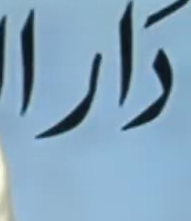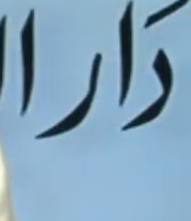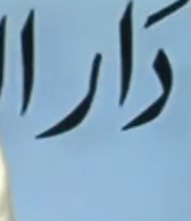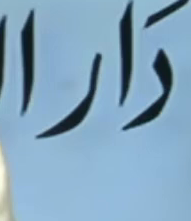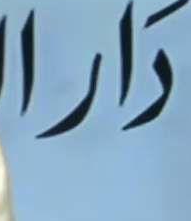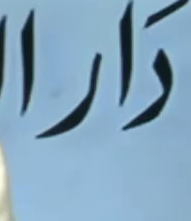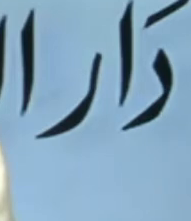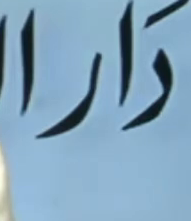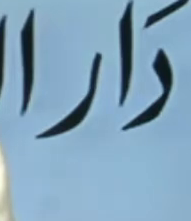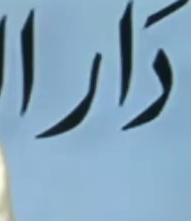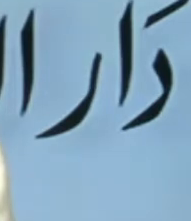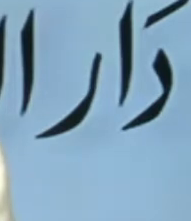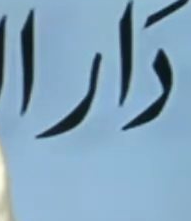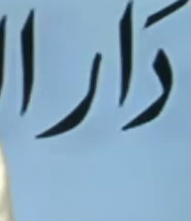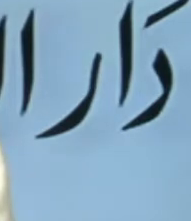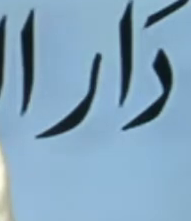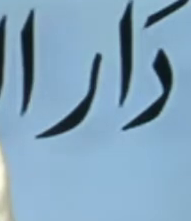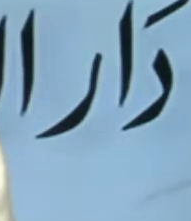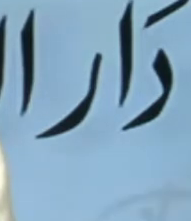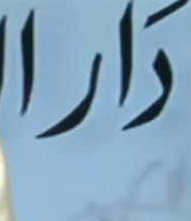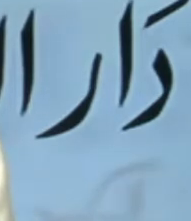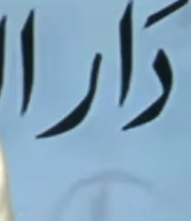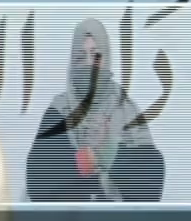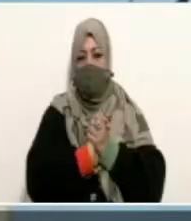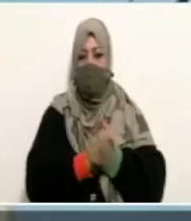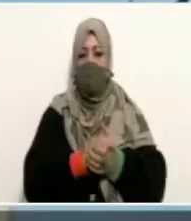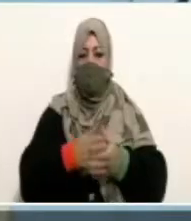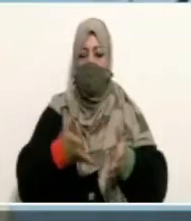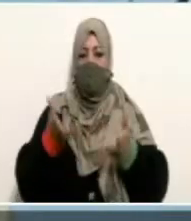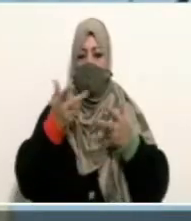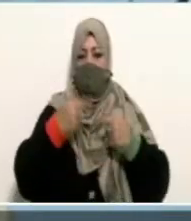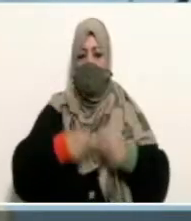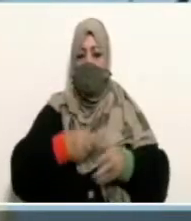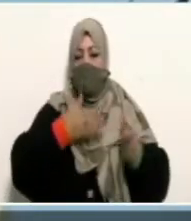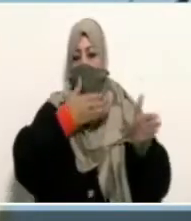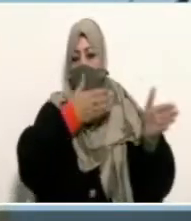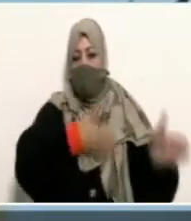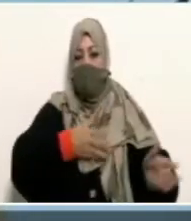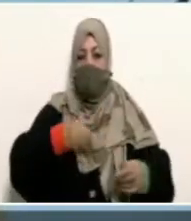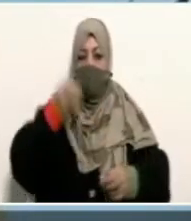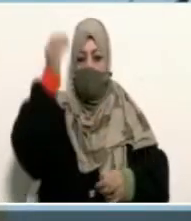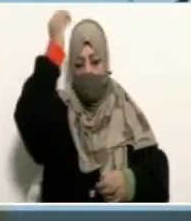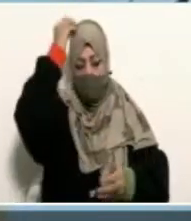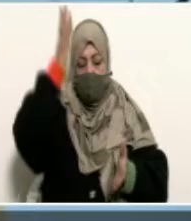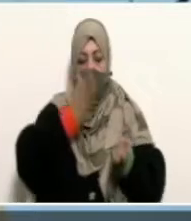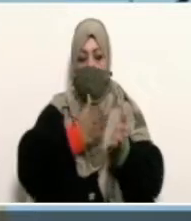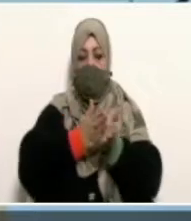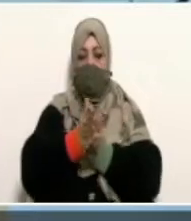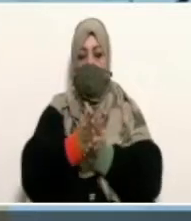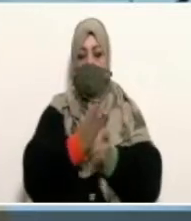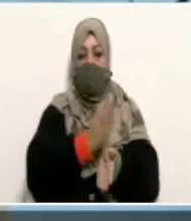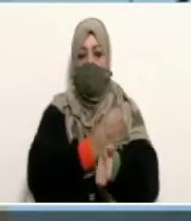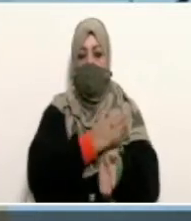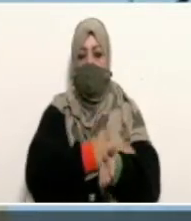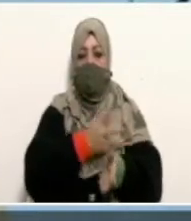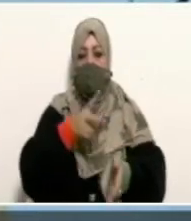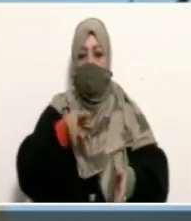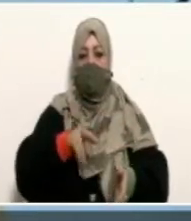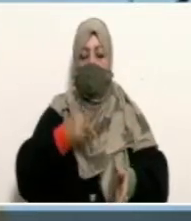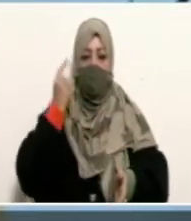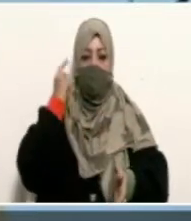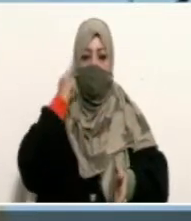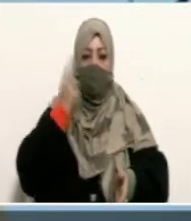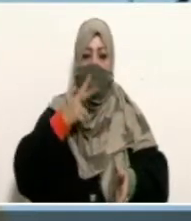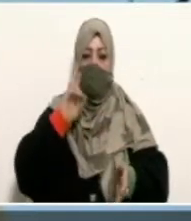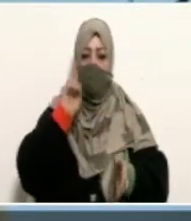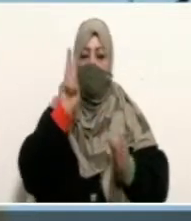وصحبه ومن استنى بسنته واهتدى بهديه، وبعد، فأيها الإخوة المشاهدون والمستمعون جميعا، السلام عليكم